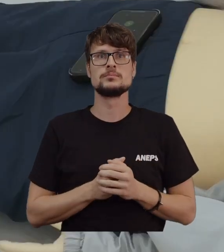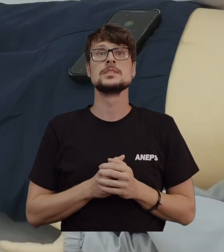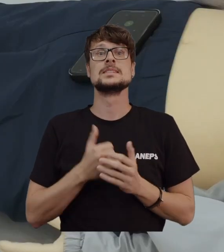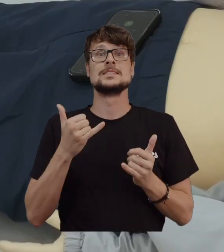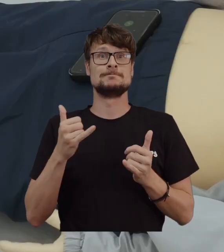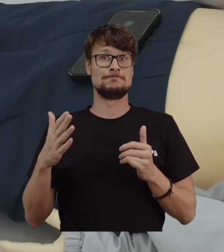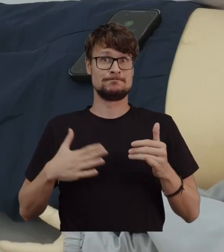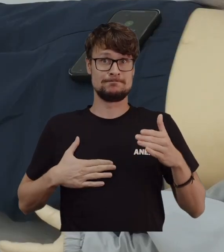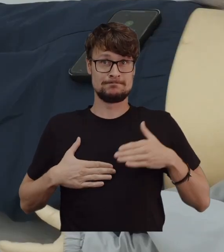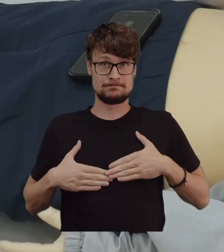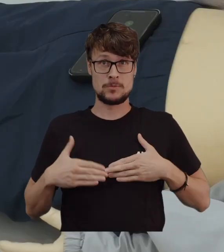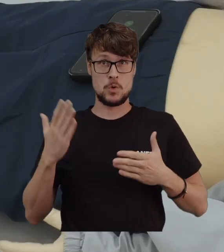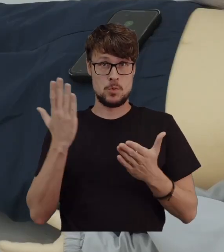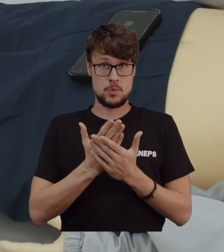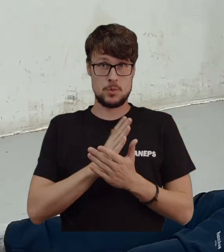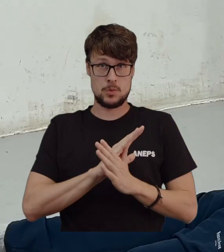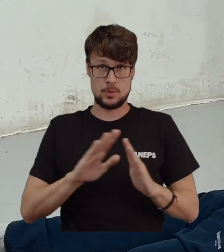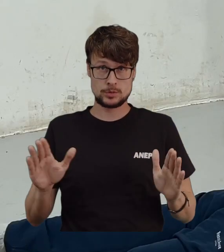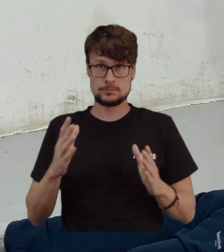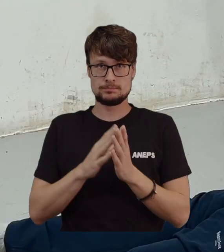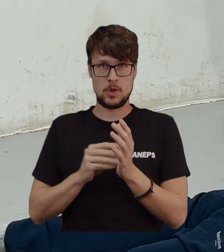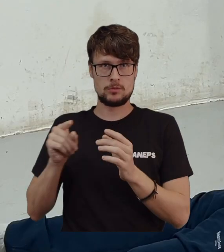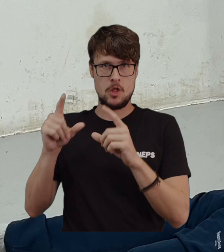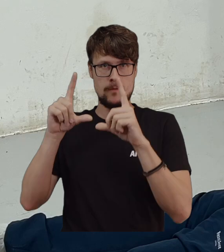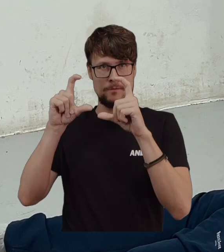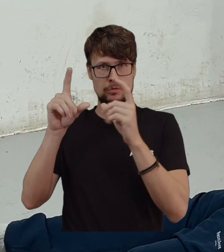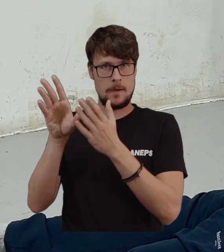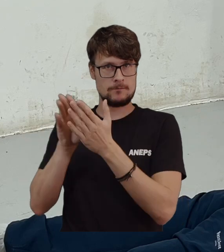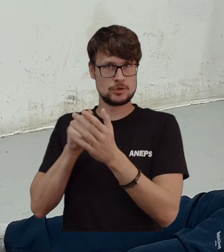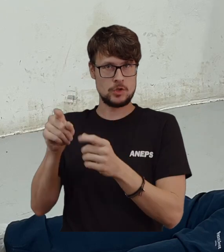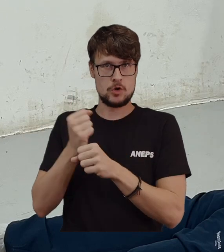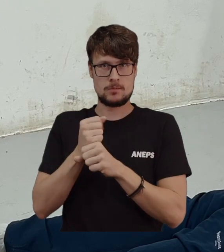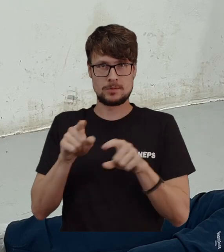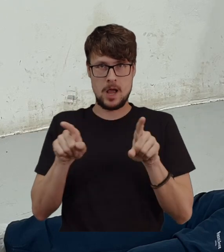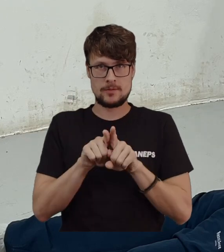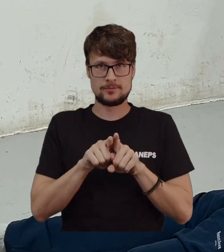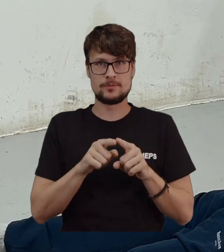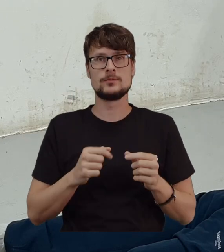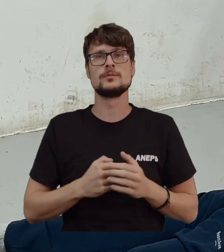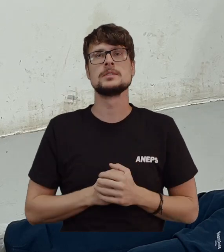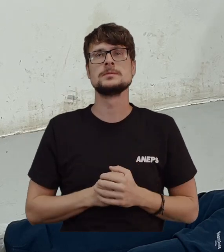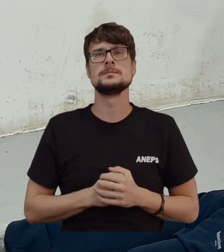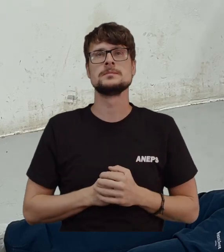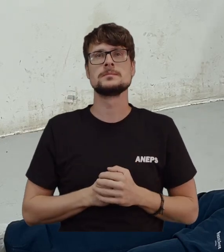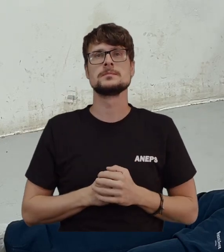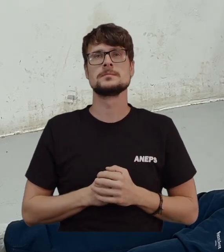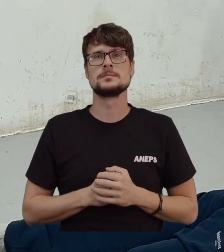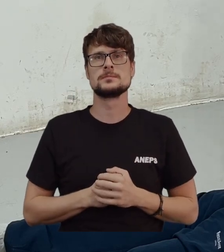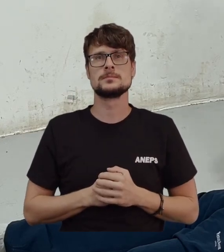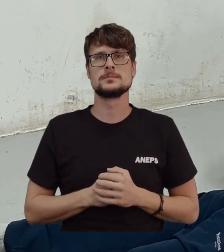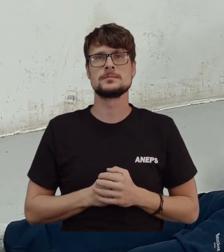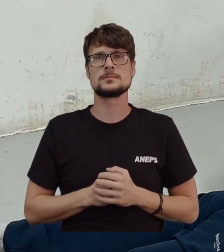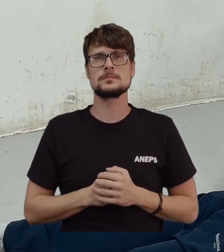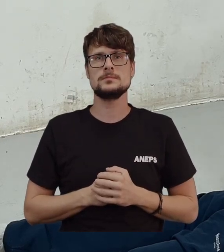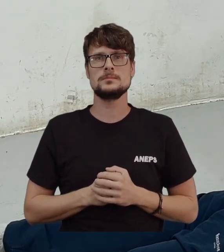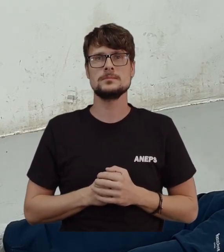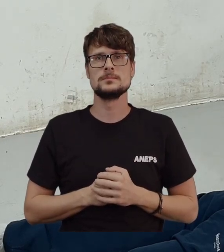Ako prvé lepíme elektródy na hrudník podľa obrázkov, ktoré sú na